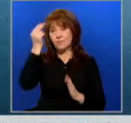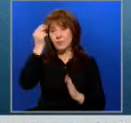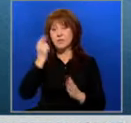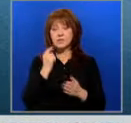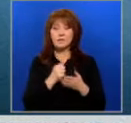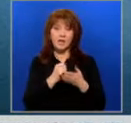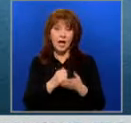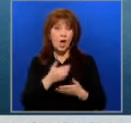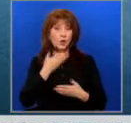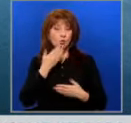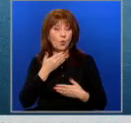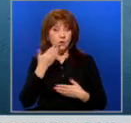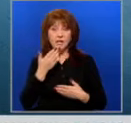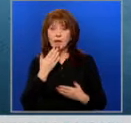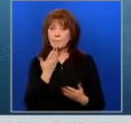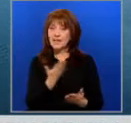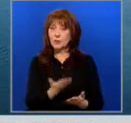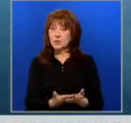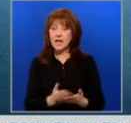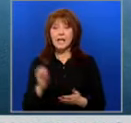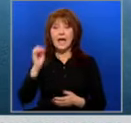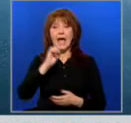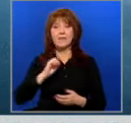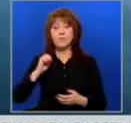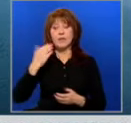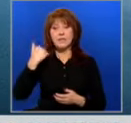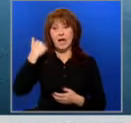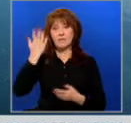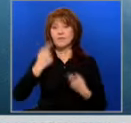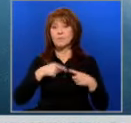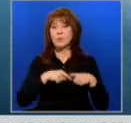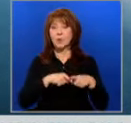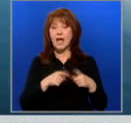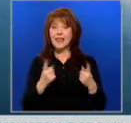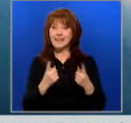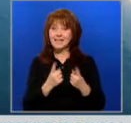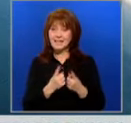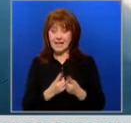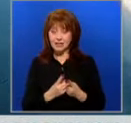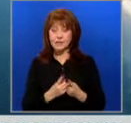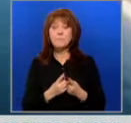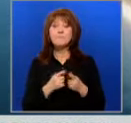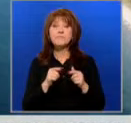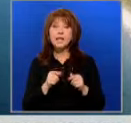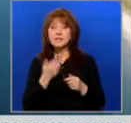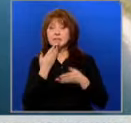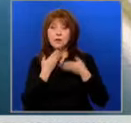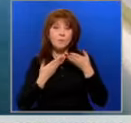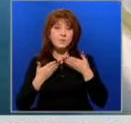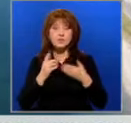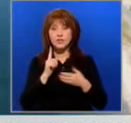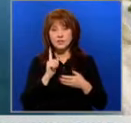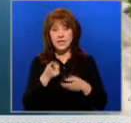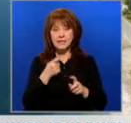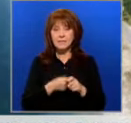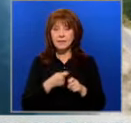трите неправителствени организации е предоставен и на Европейския главен прокурор. На среща днес Николай Денков и Лаура Кьовеши са обсъдили, че трябва да